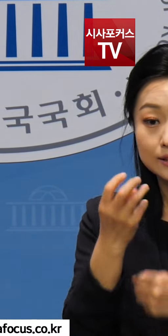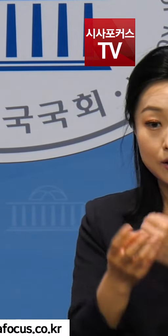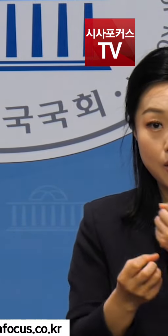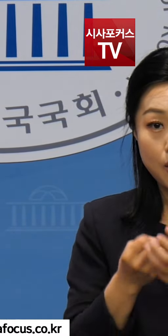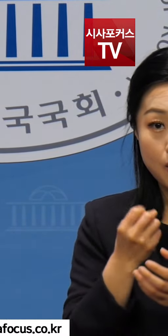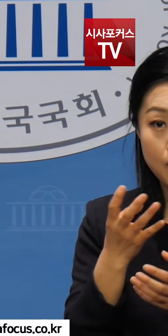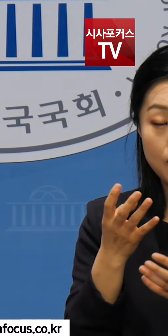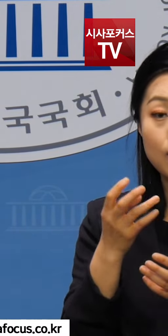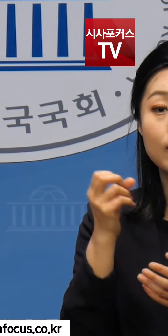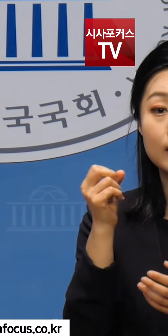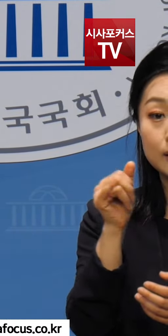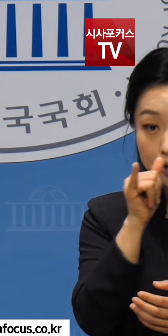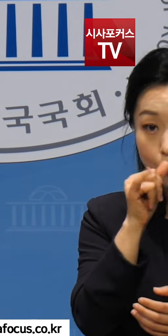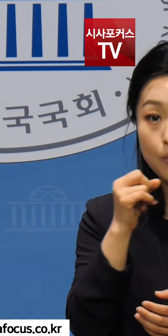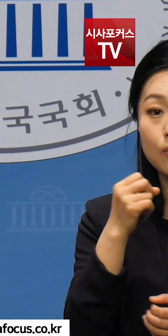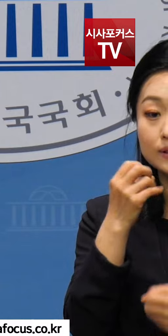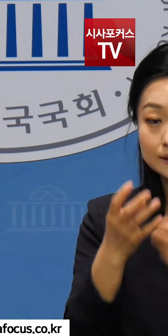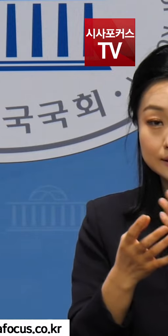중대 의혹이 나타났다.